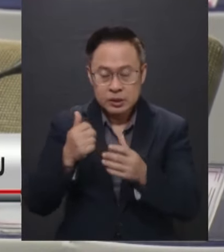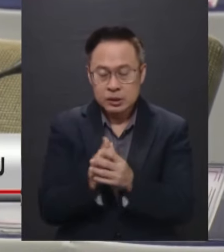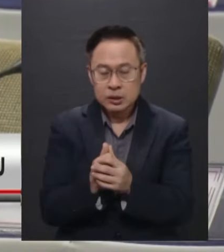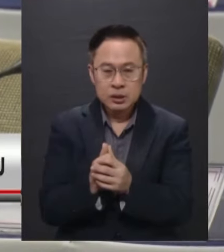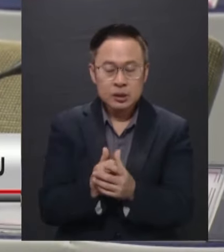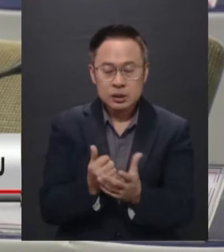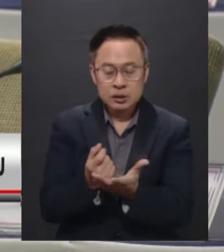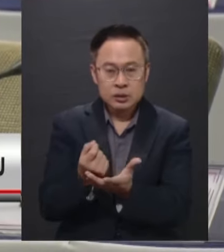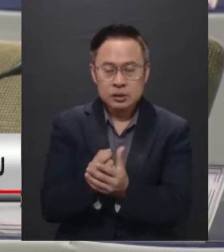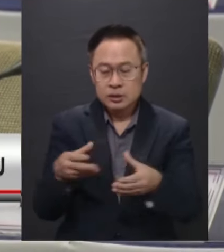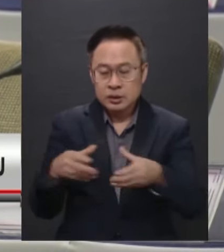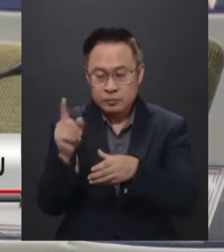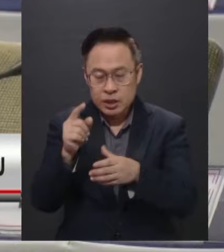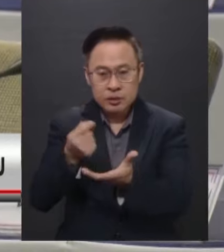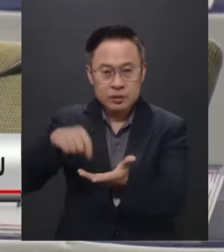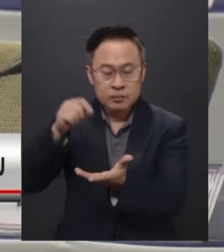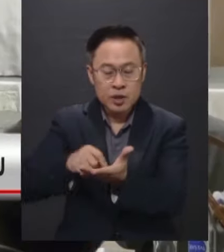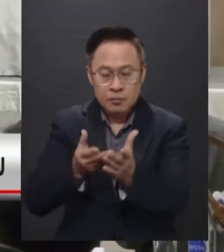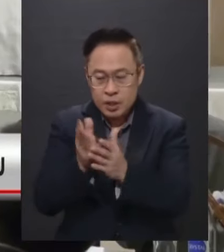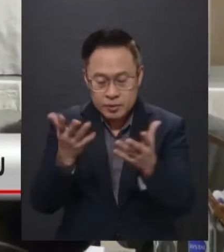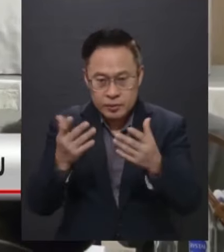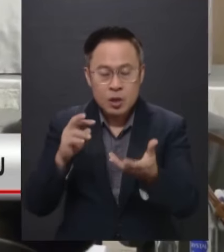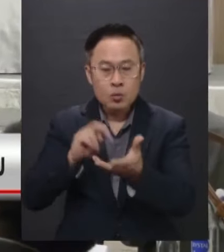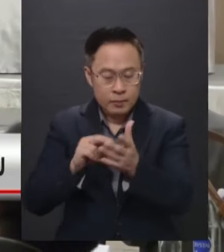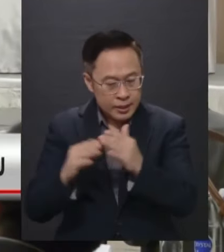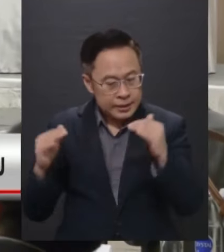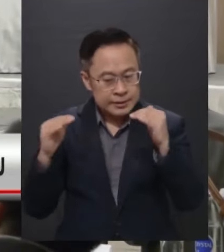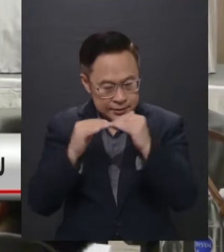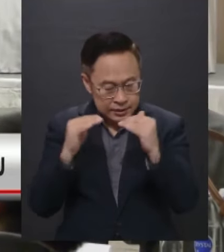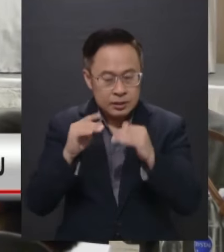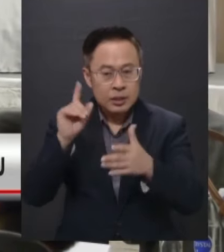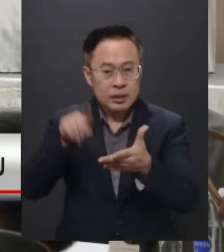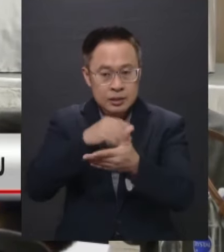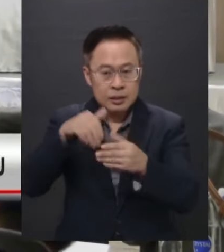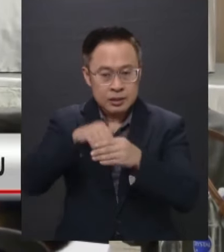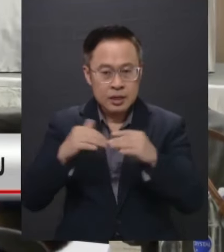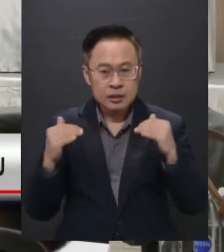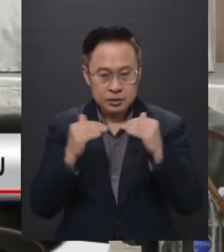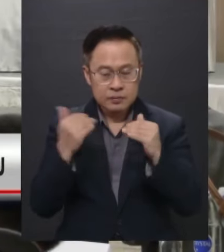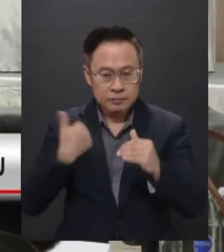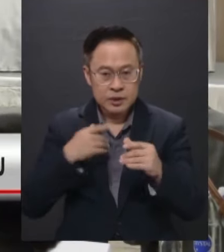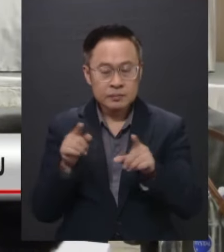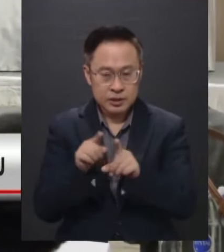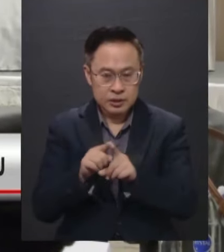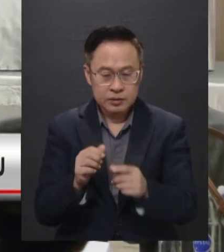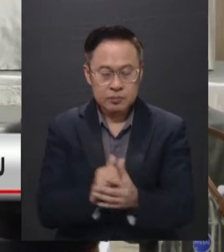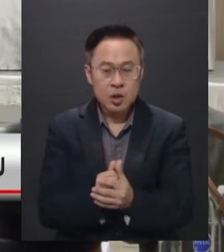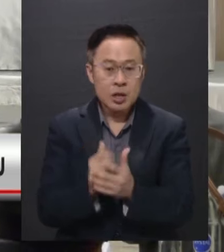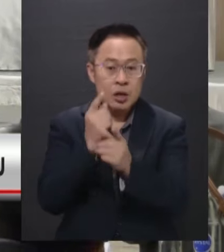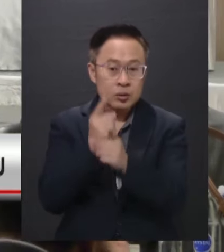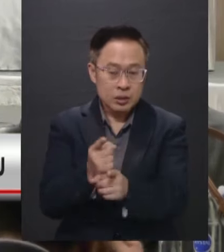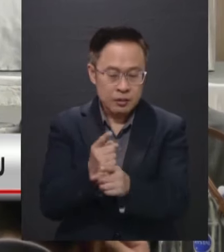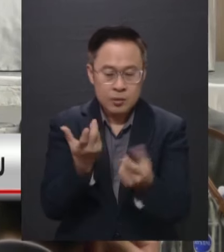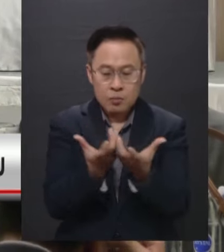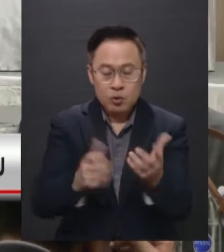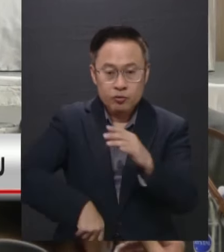คลับไลเซนซิ่งไม่ผ่านยังได้สิทธิ์การเลือกตั้งเนื่องจากว่ากกต.หรือว่ากรรมการการเลือกตั้งเนี่ยเอาผลการแข่ง